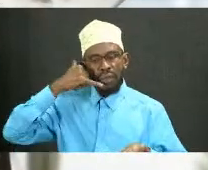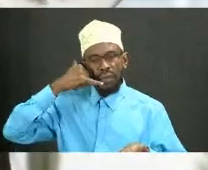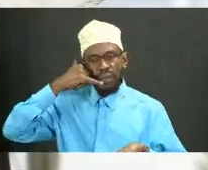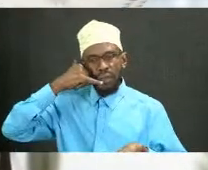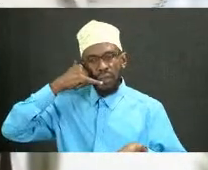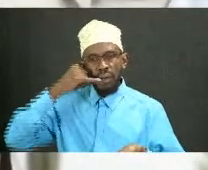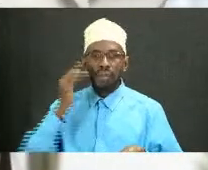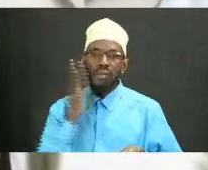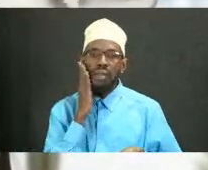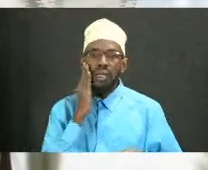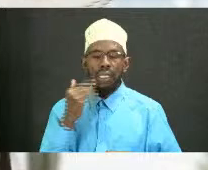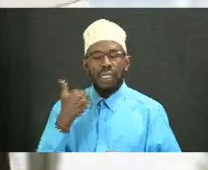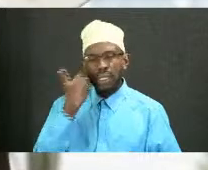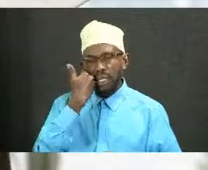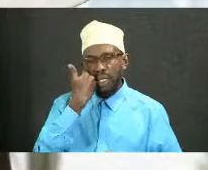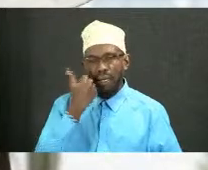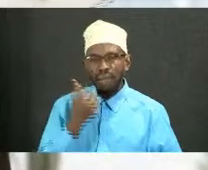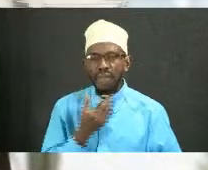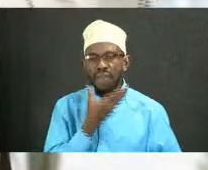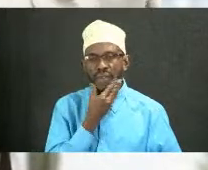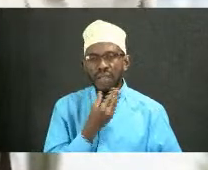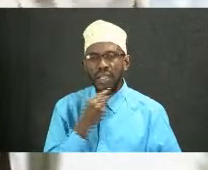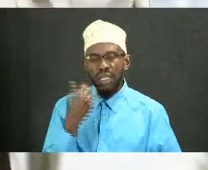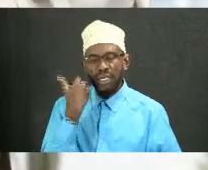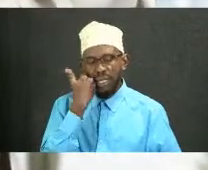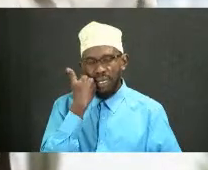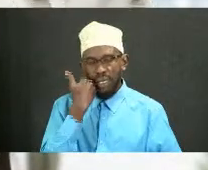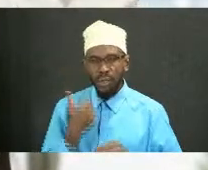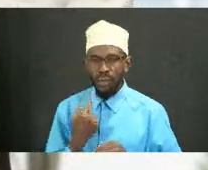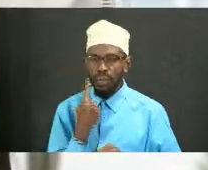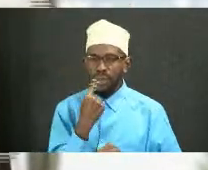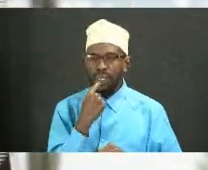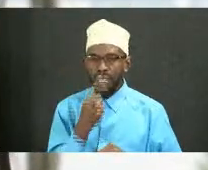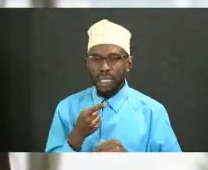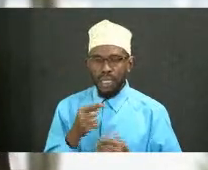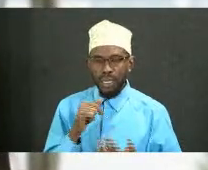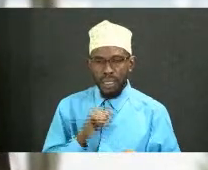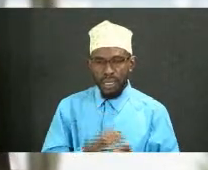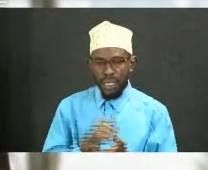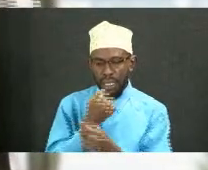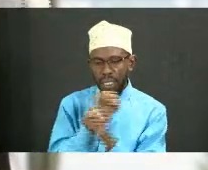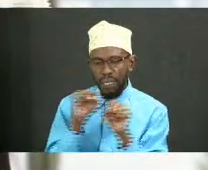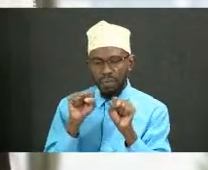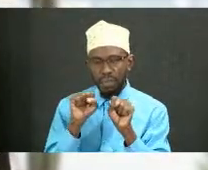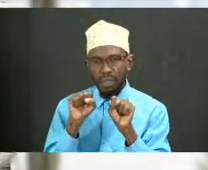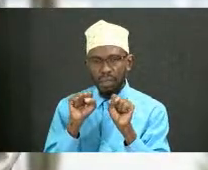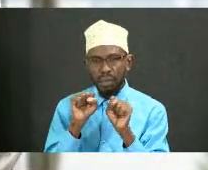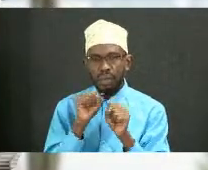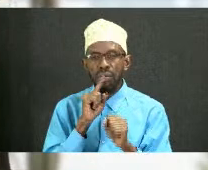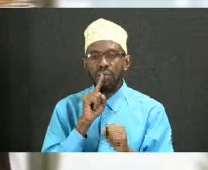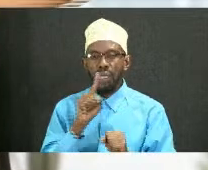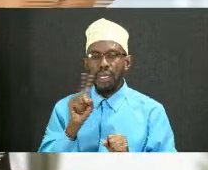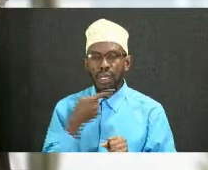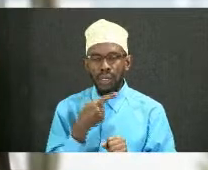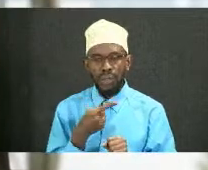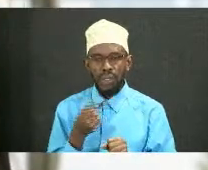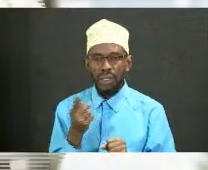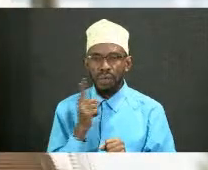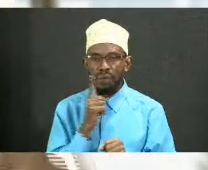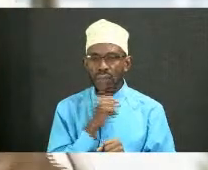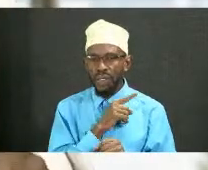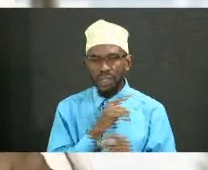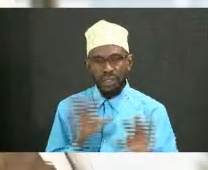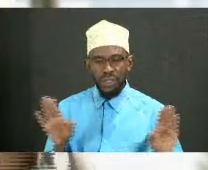yake. Mamako mgonjwa, babako mgonjwa, nani wako mgonjwa, uambie savings pengine umeweka 100,000, 100,000 yote